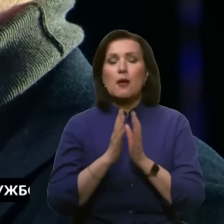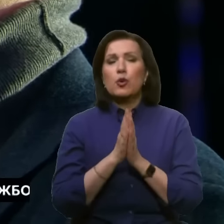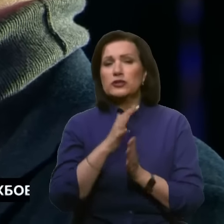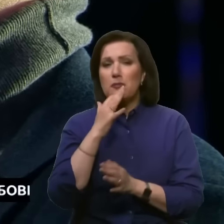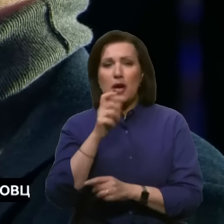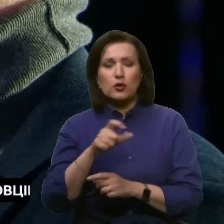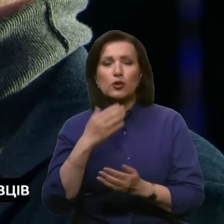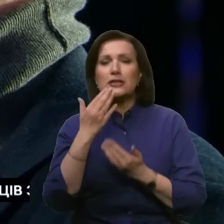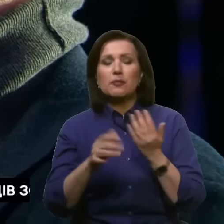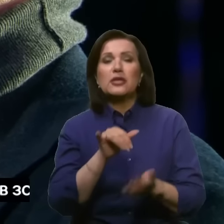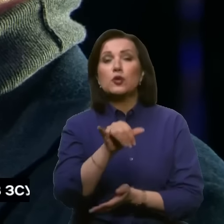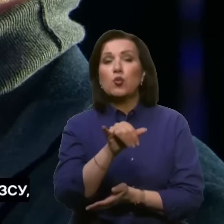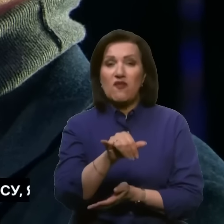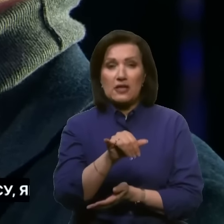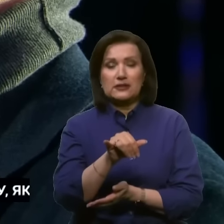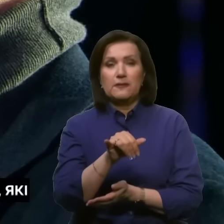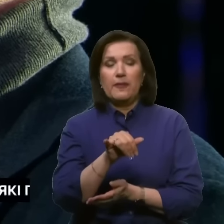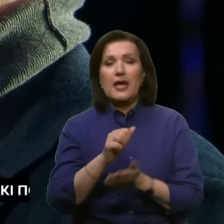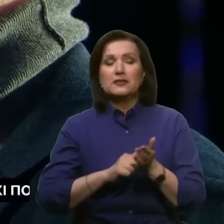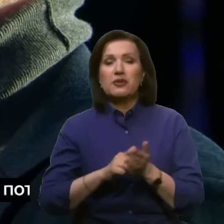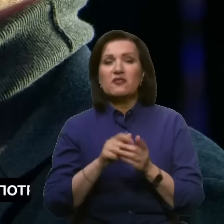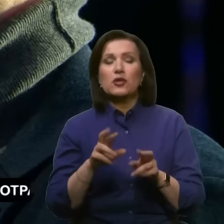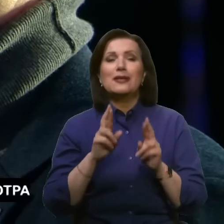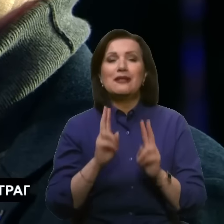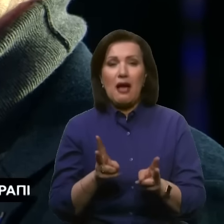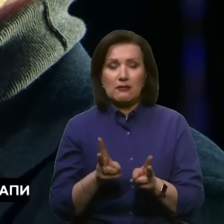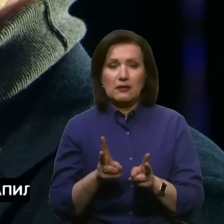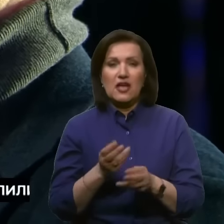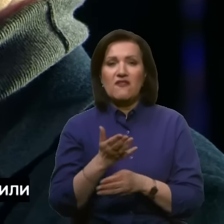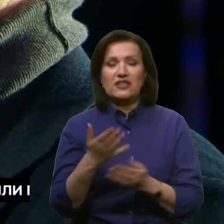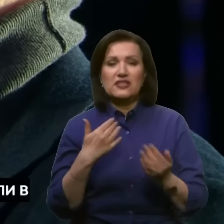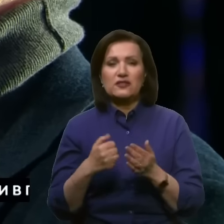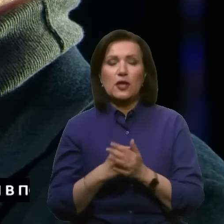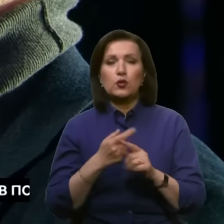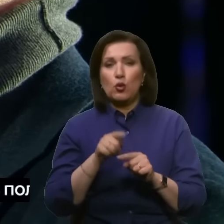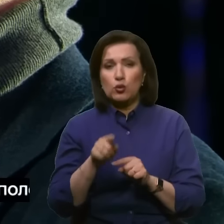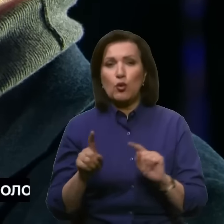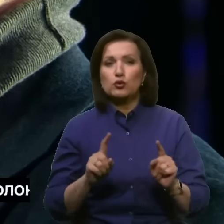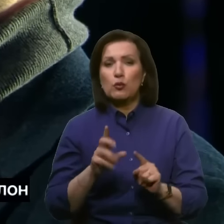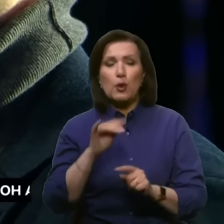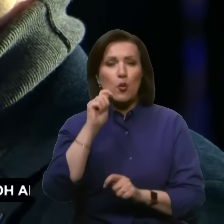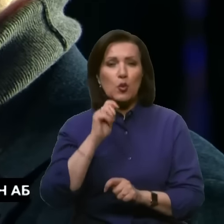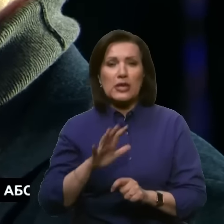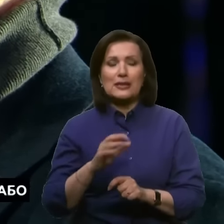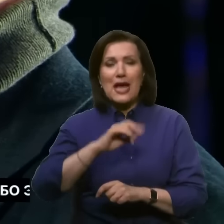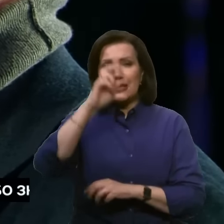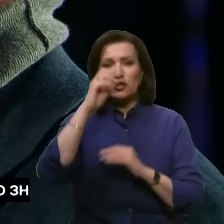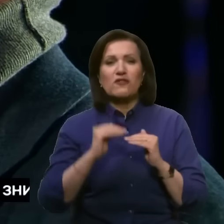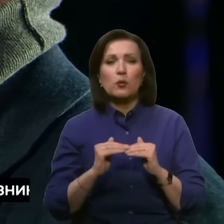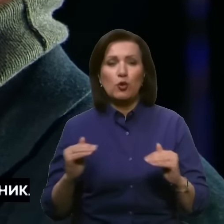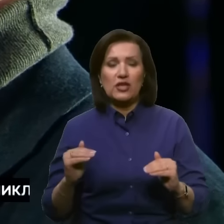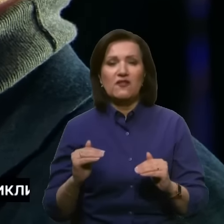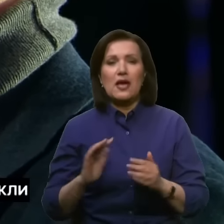просили багато людей запитати у вас з приводу того, як ви ставитеся до того, щоб Україна на державному